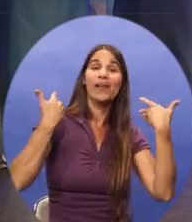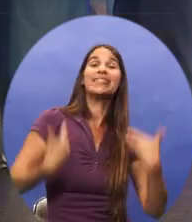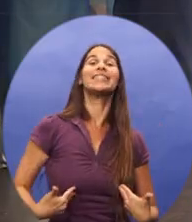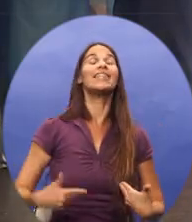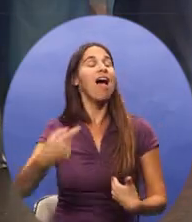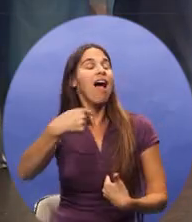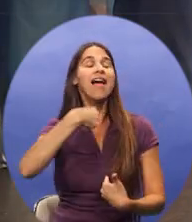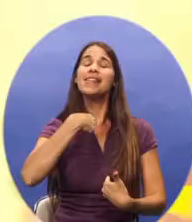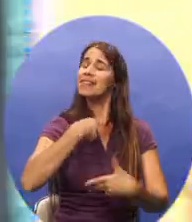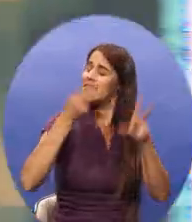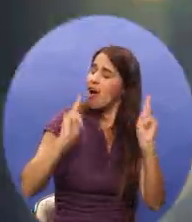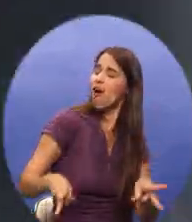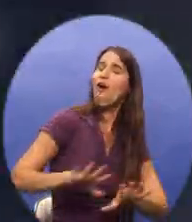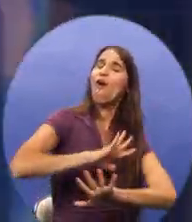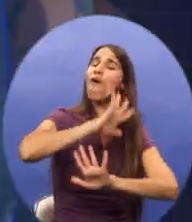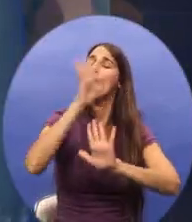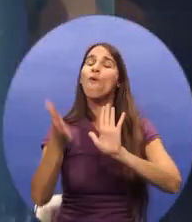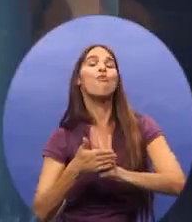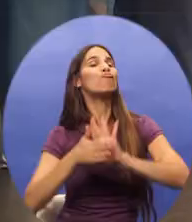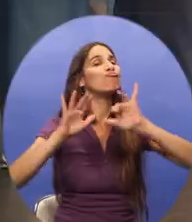תראו אותי, אני